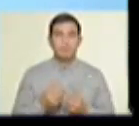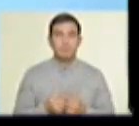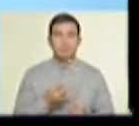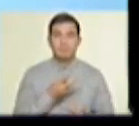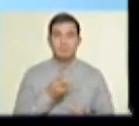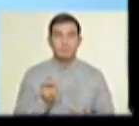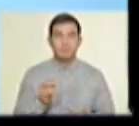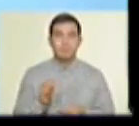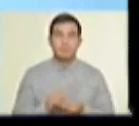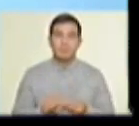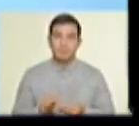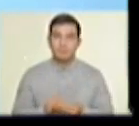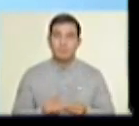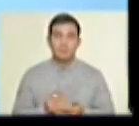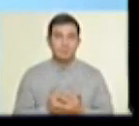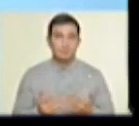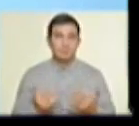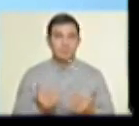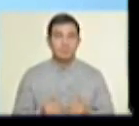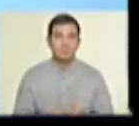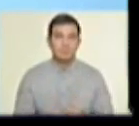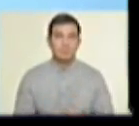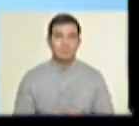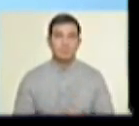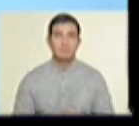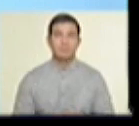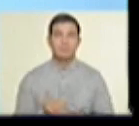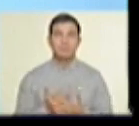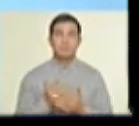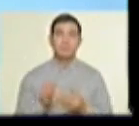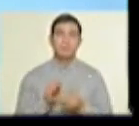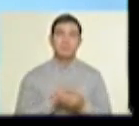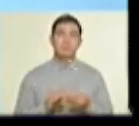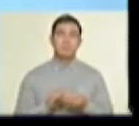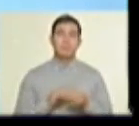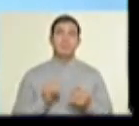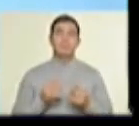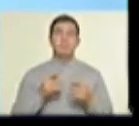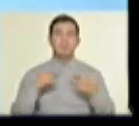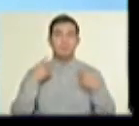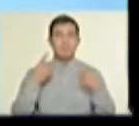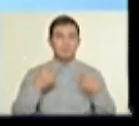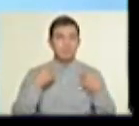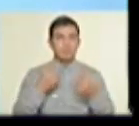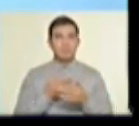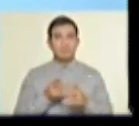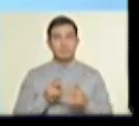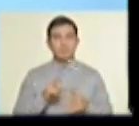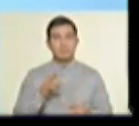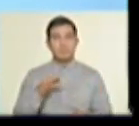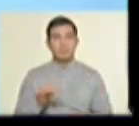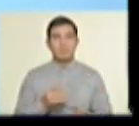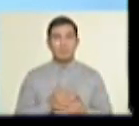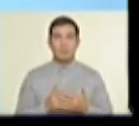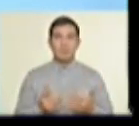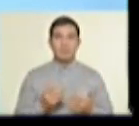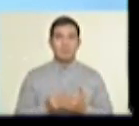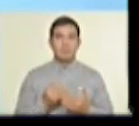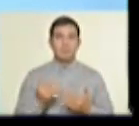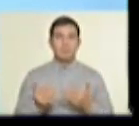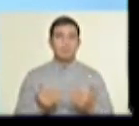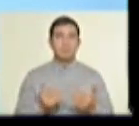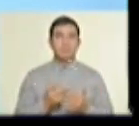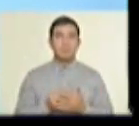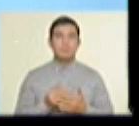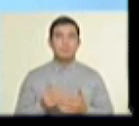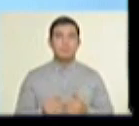va takroriy otlar sanaladi. Masalan, takroriy otlarga biz qo'y bo'yni ham aytishimiz mumkin. Bu joyda ham